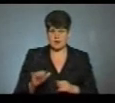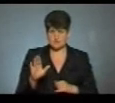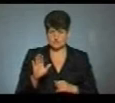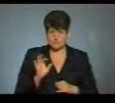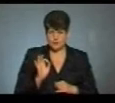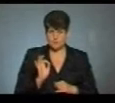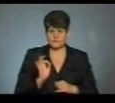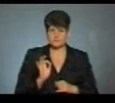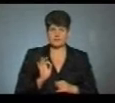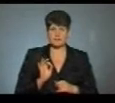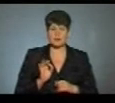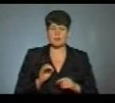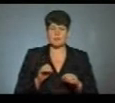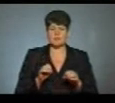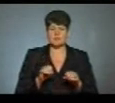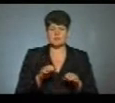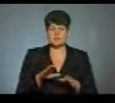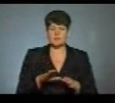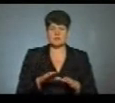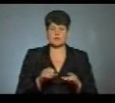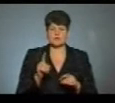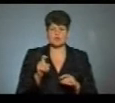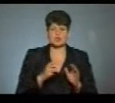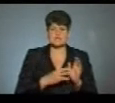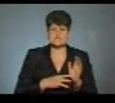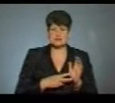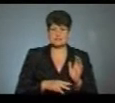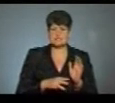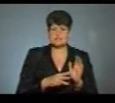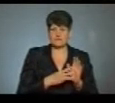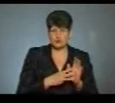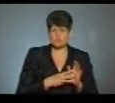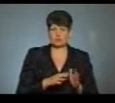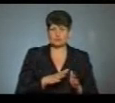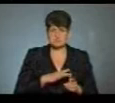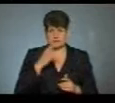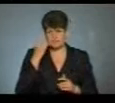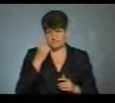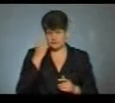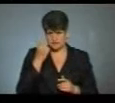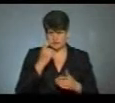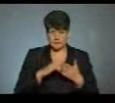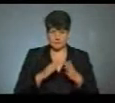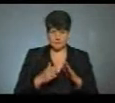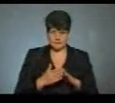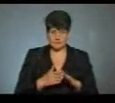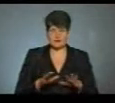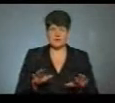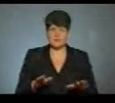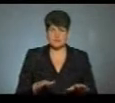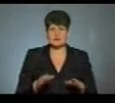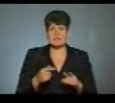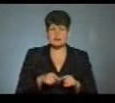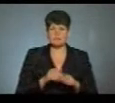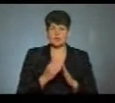адміністративні правопорушення, постанову за статтею 178 перебування на тверезому стані в громадському місці, також